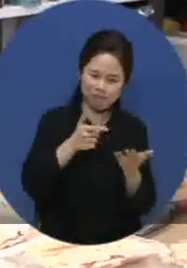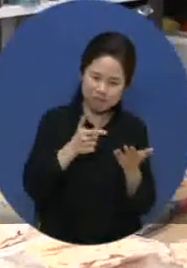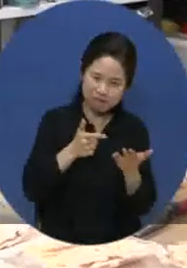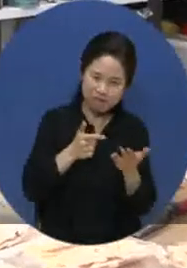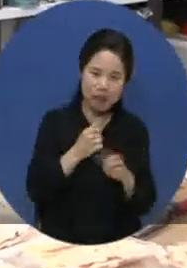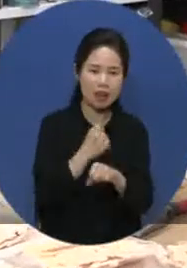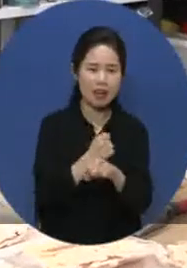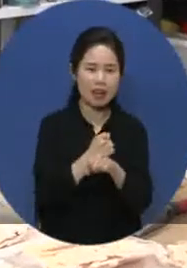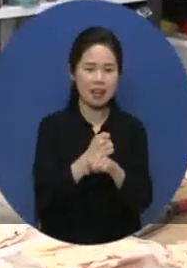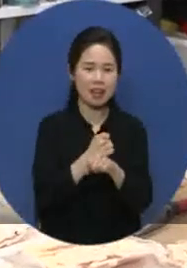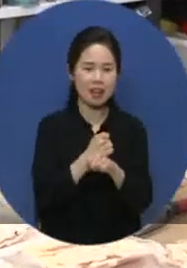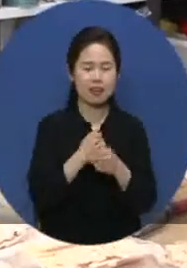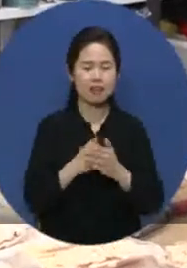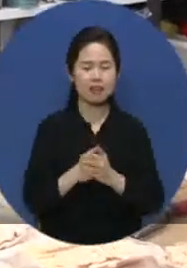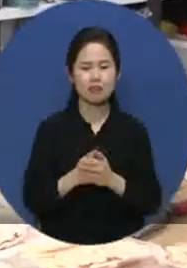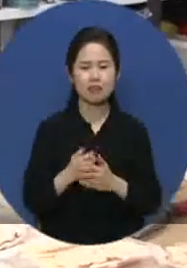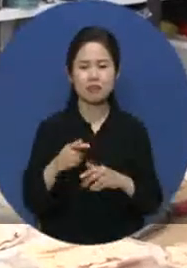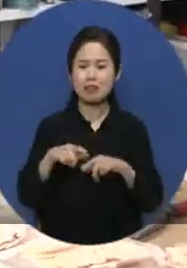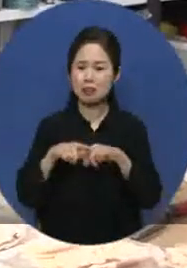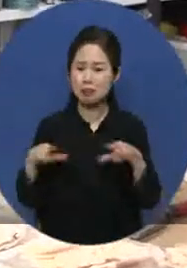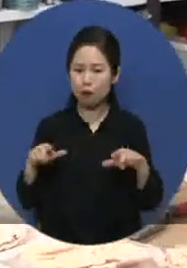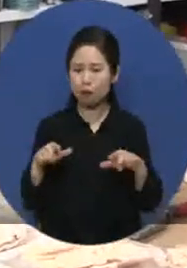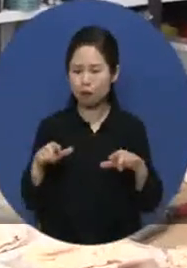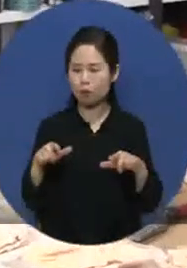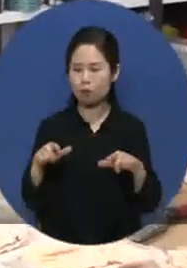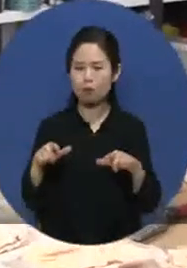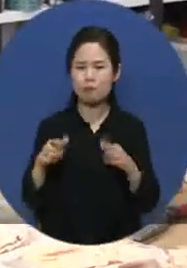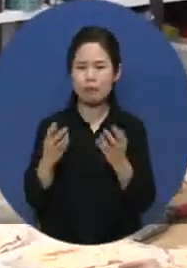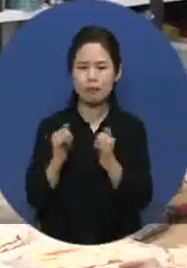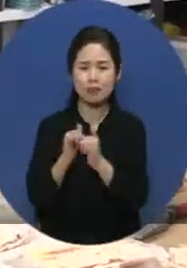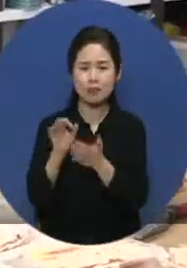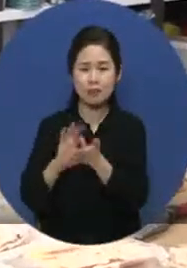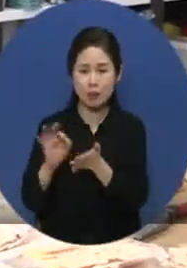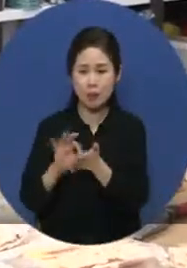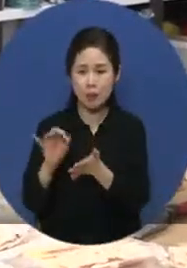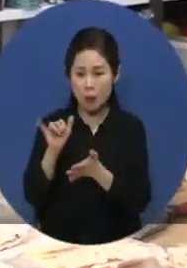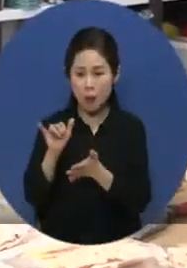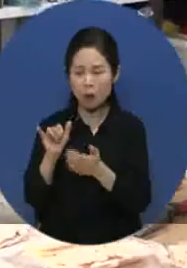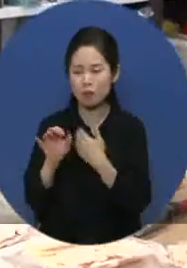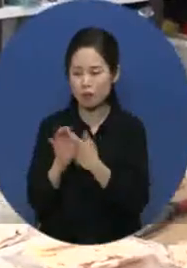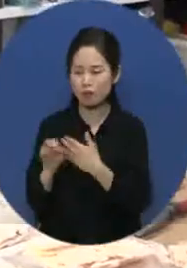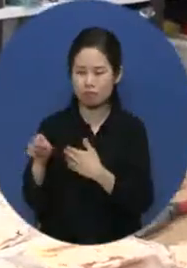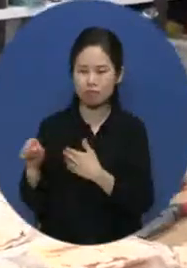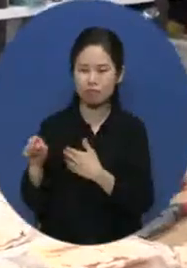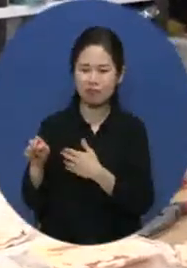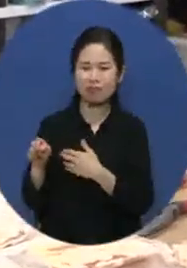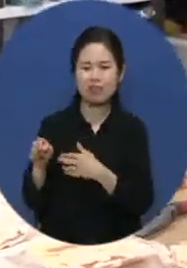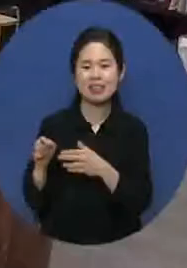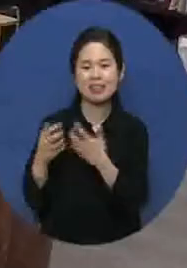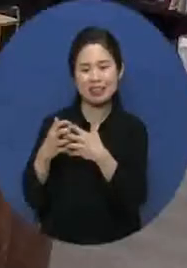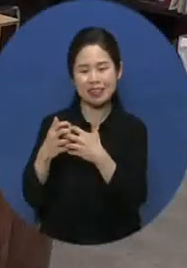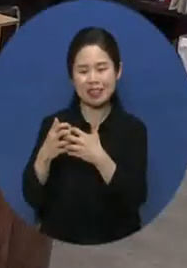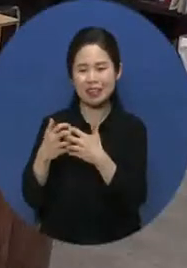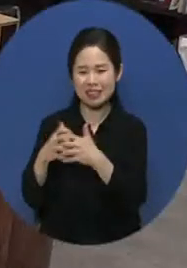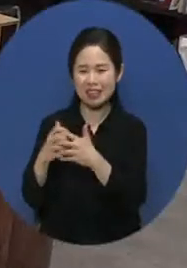제품들은 이렇게까지 수고스럽진 않죠. 일단 이건 어쩔 수 없는 상황이니까.